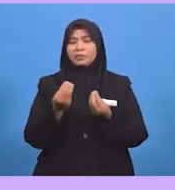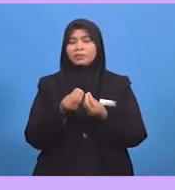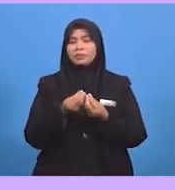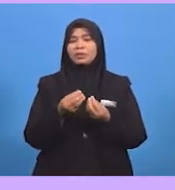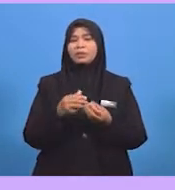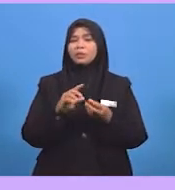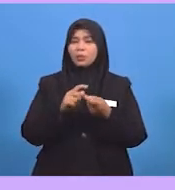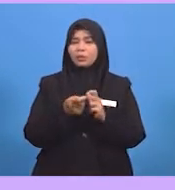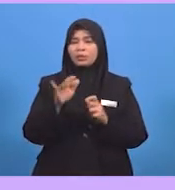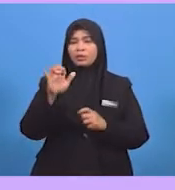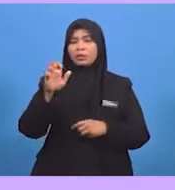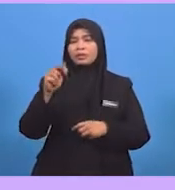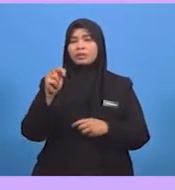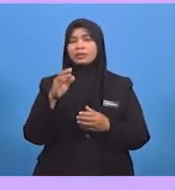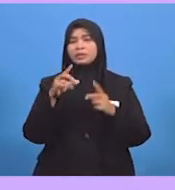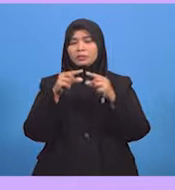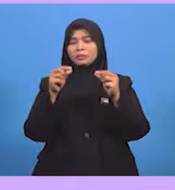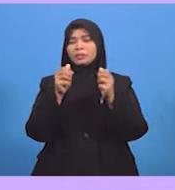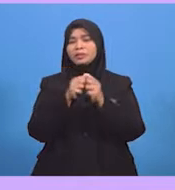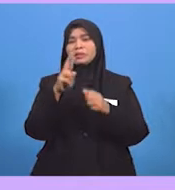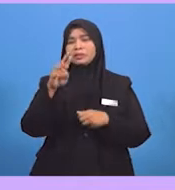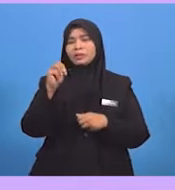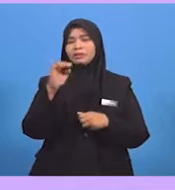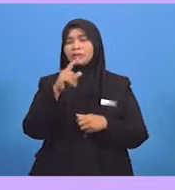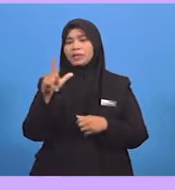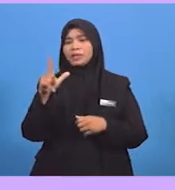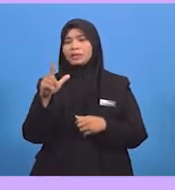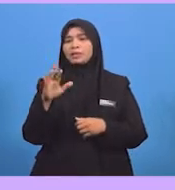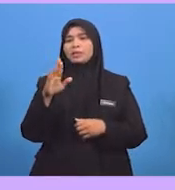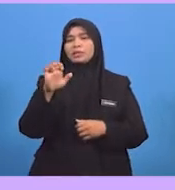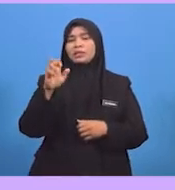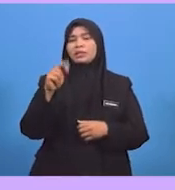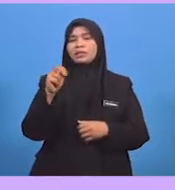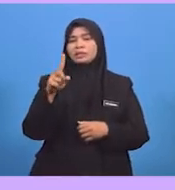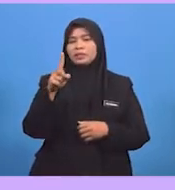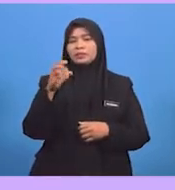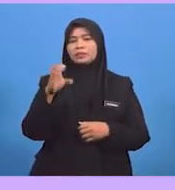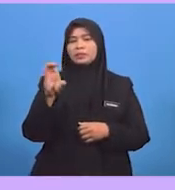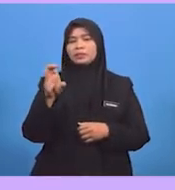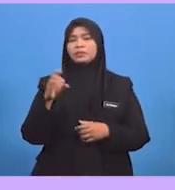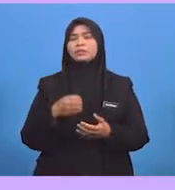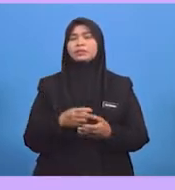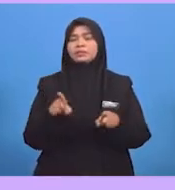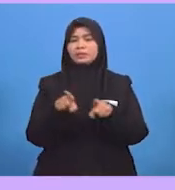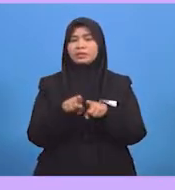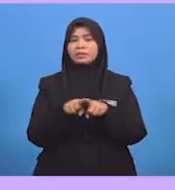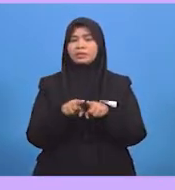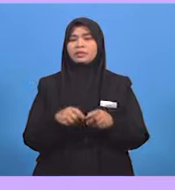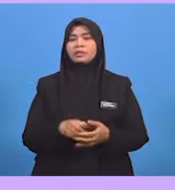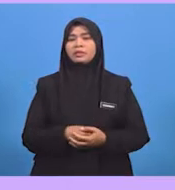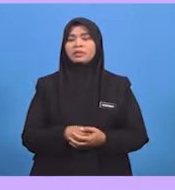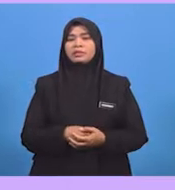pertukaran antara yen Jepun dengan ringgit Malaysia ialah yen 100 untuk harga belian sama